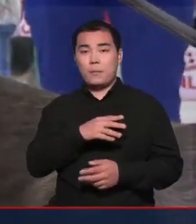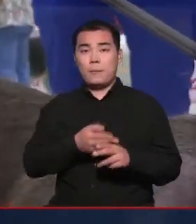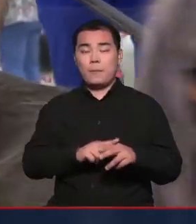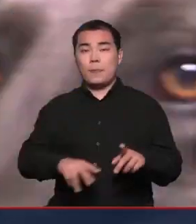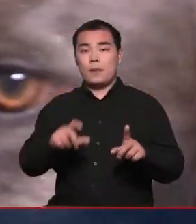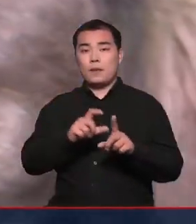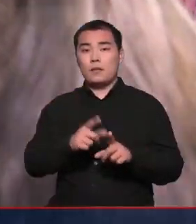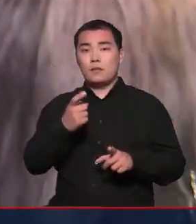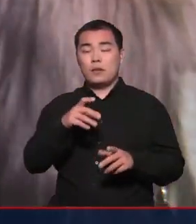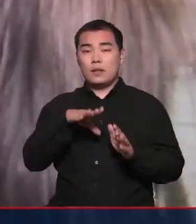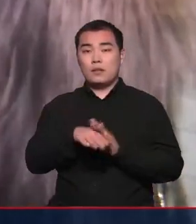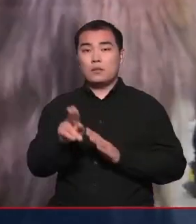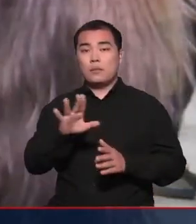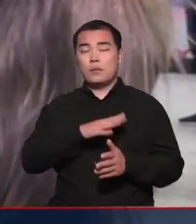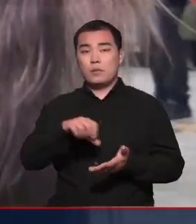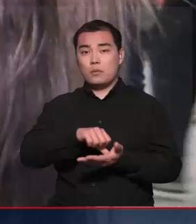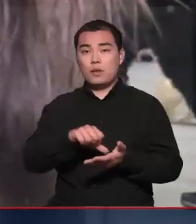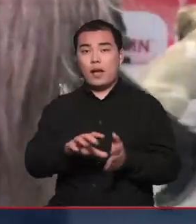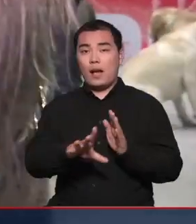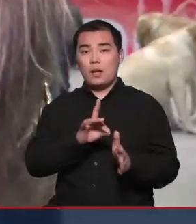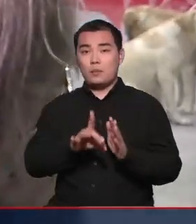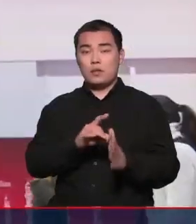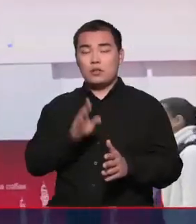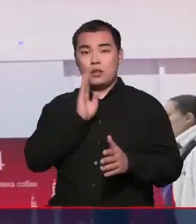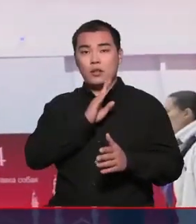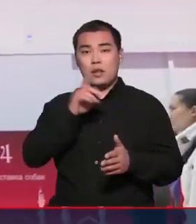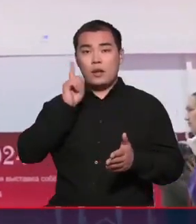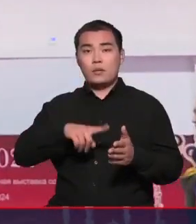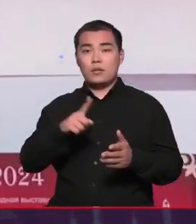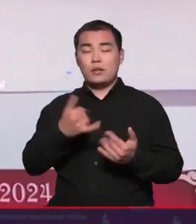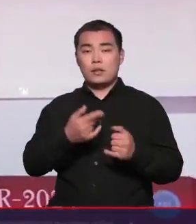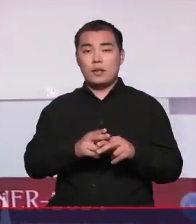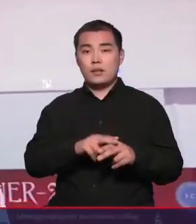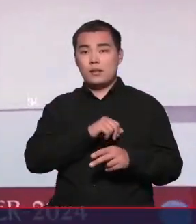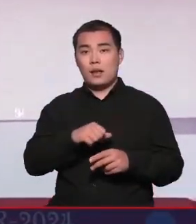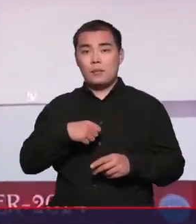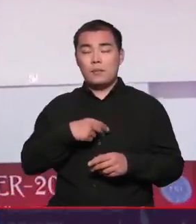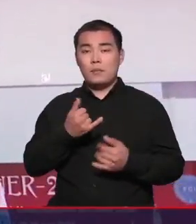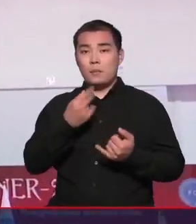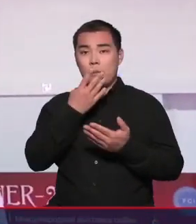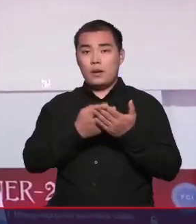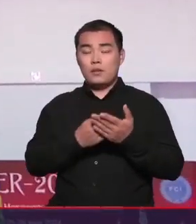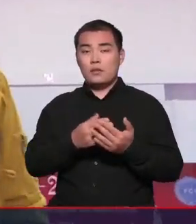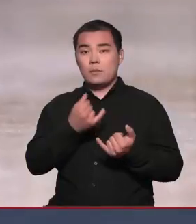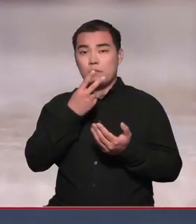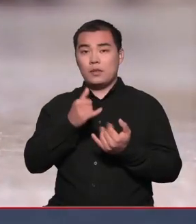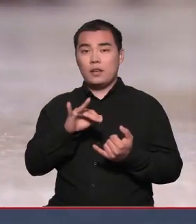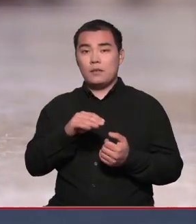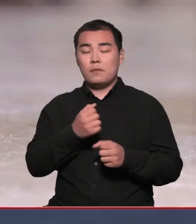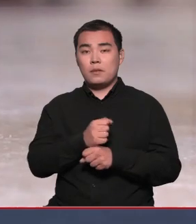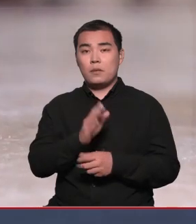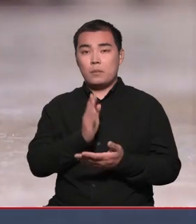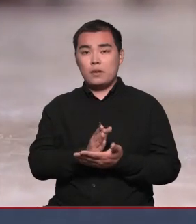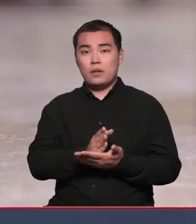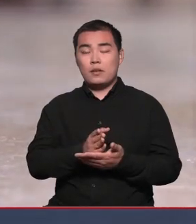числе той сотни, которая участвует в отборе. Женщина надеется, что именно ее питомцы пройдут этот жесткий отбор и их признают в мире.